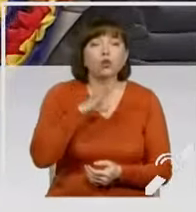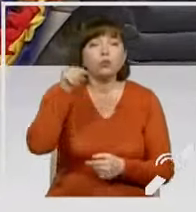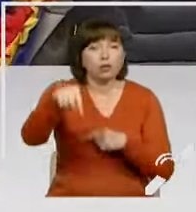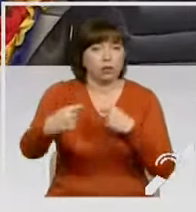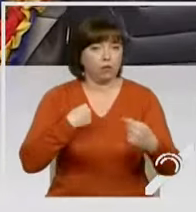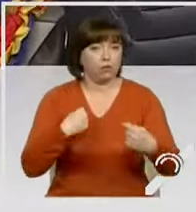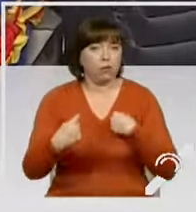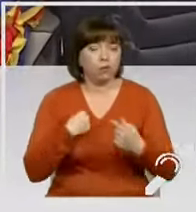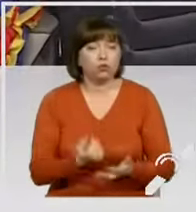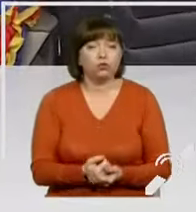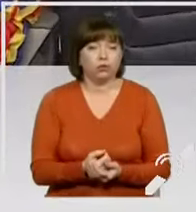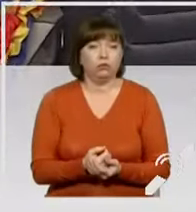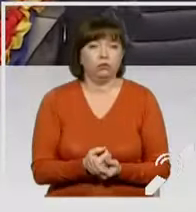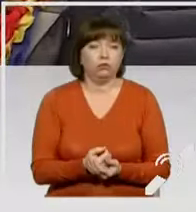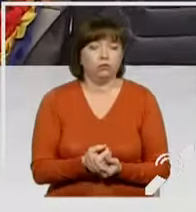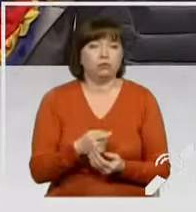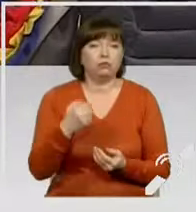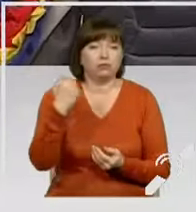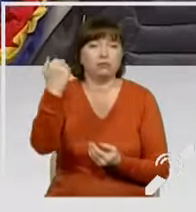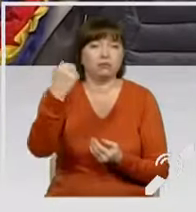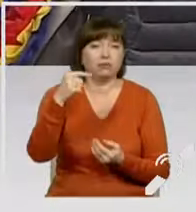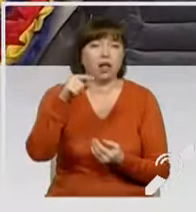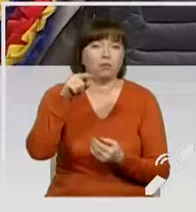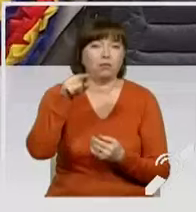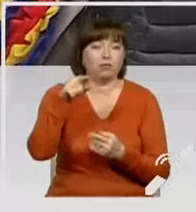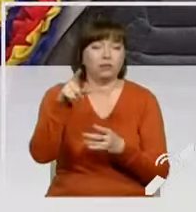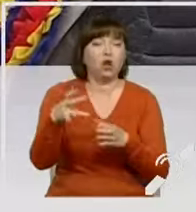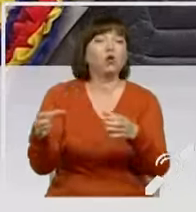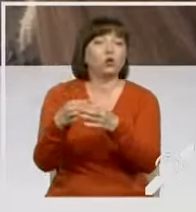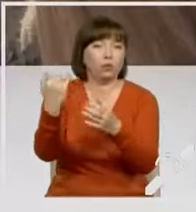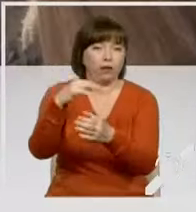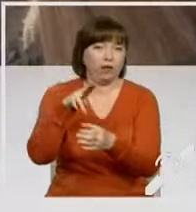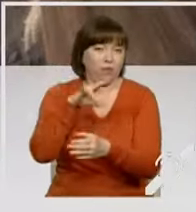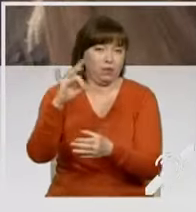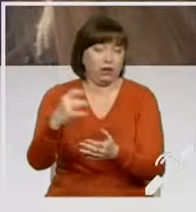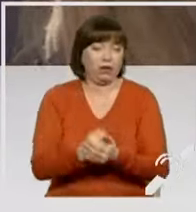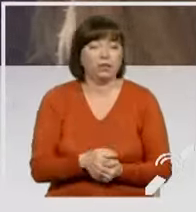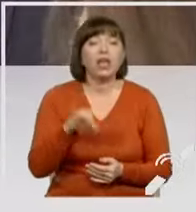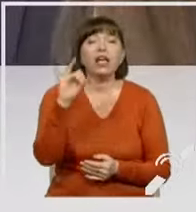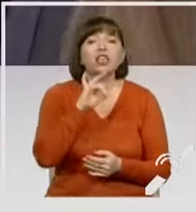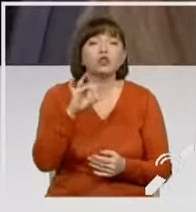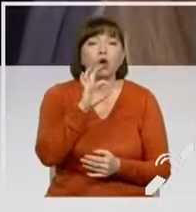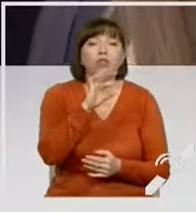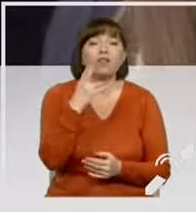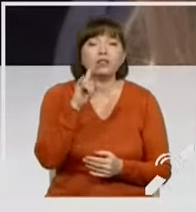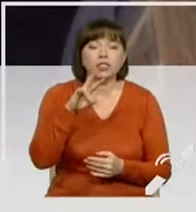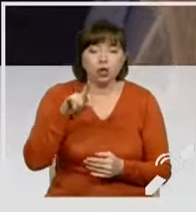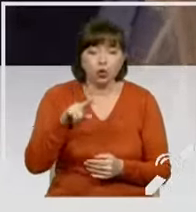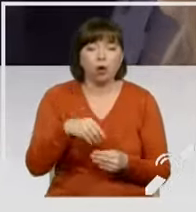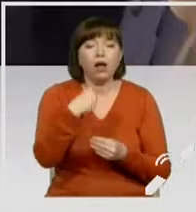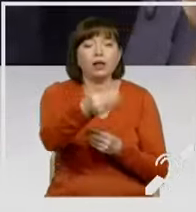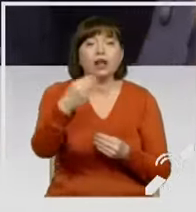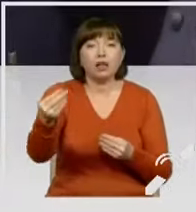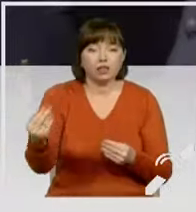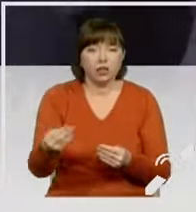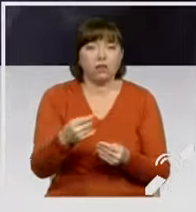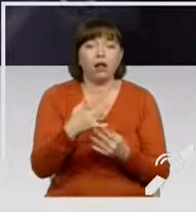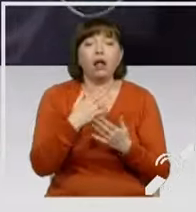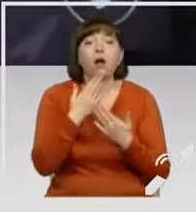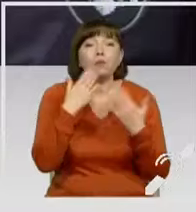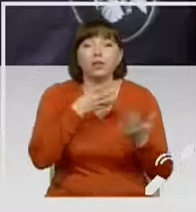chinjuiți de către forțele negre ale Tiraspolului. Istoricul Octavian Țicu a împărțit celor prezenți ultima sa